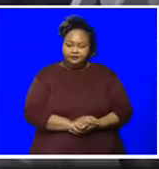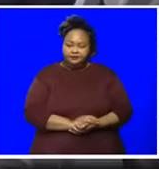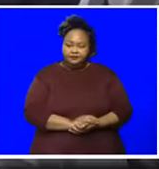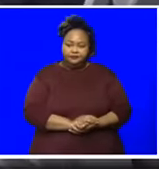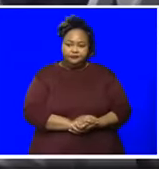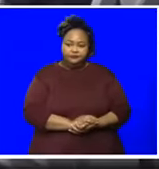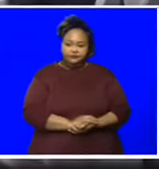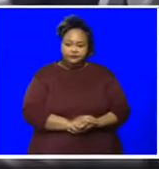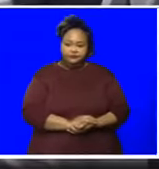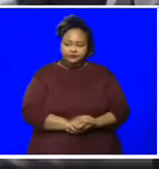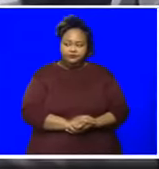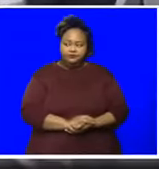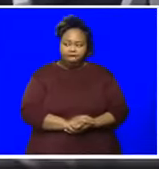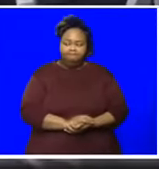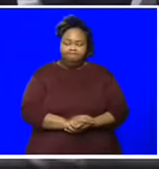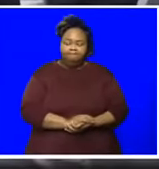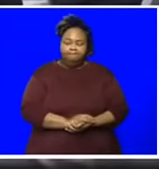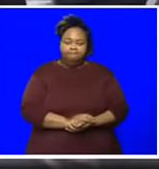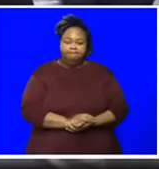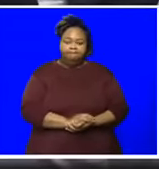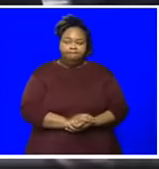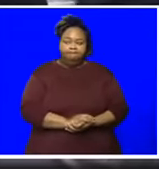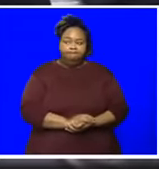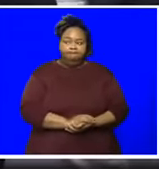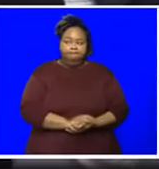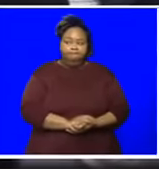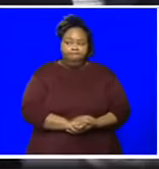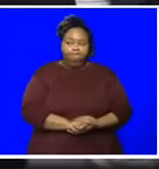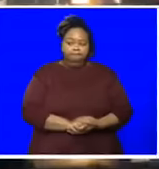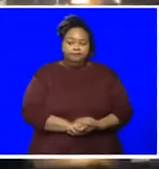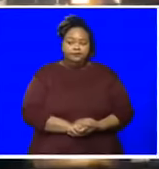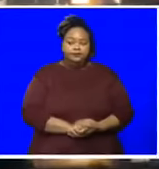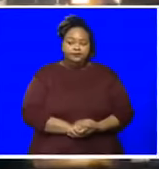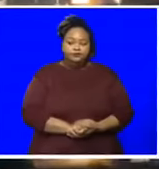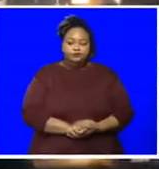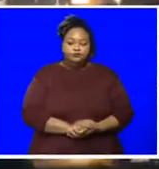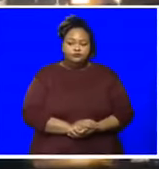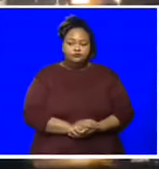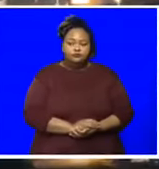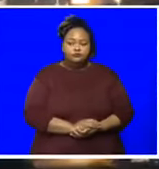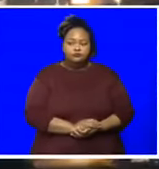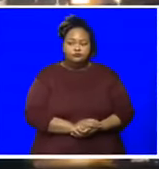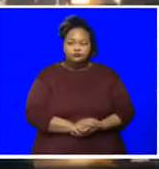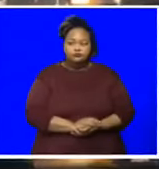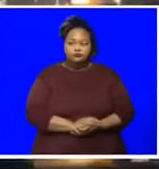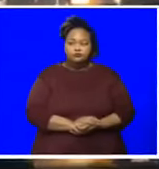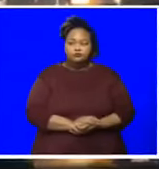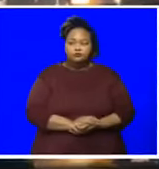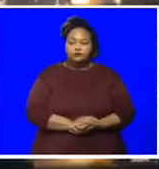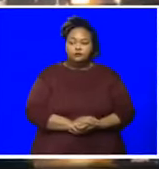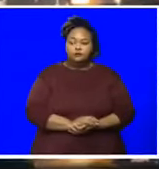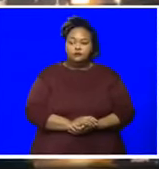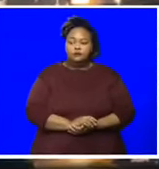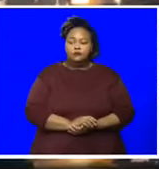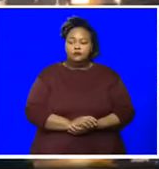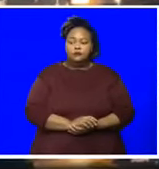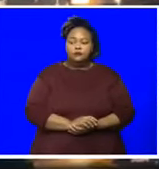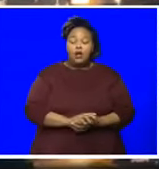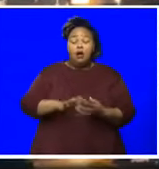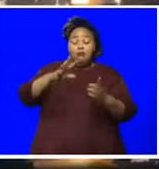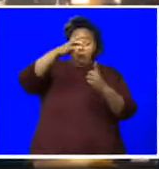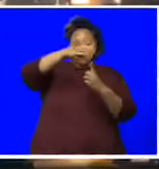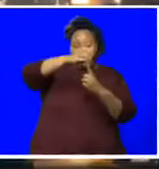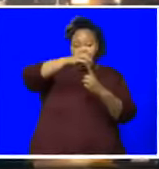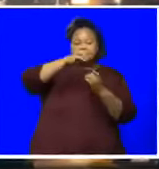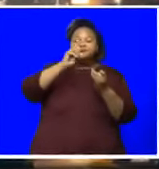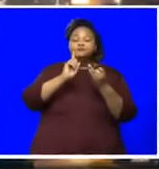kubika Fortune Dlangamandla kungasandisa umlambo sesulwini Kungaboni ngasolinye emkhathini